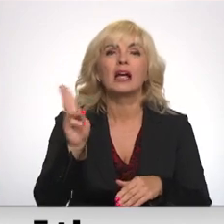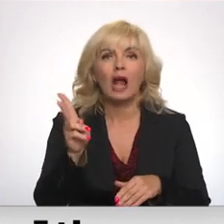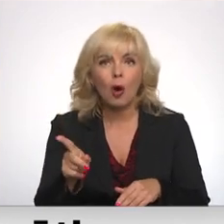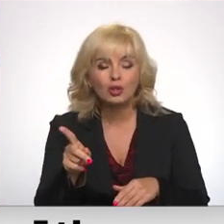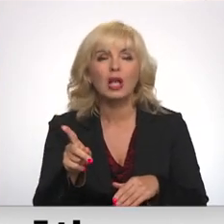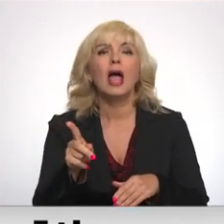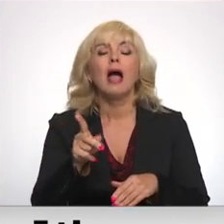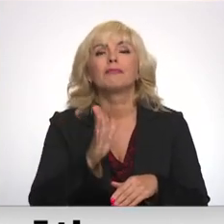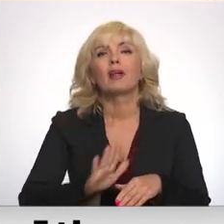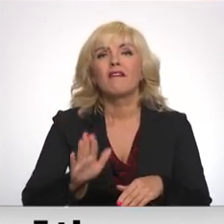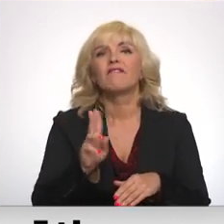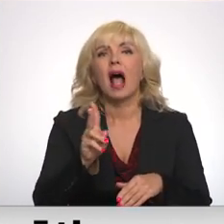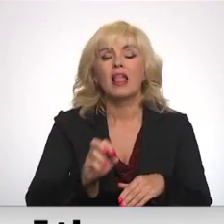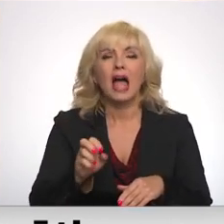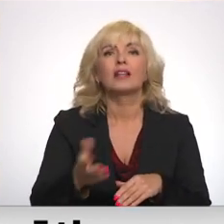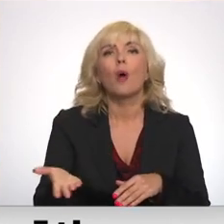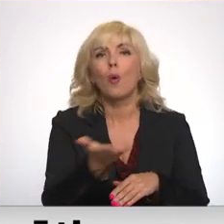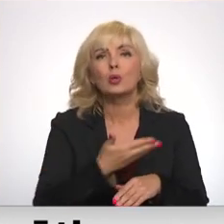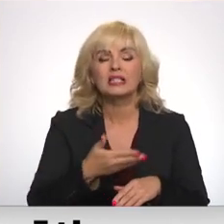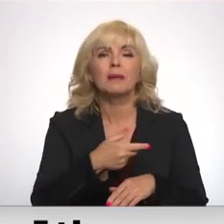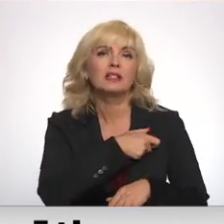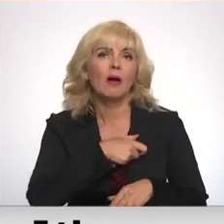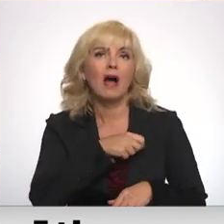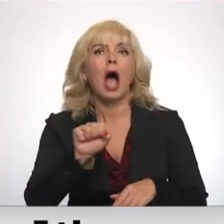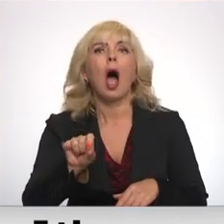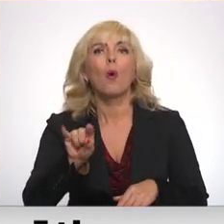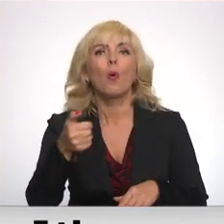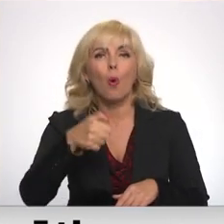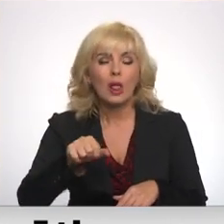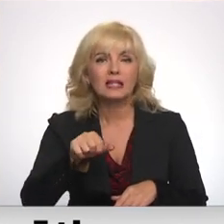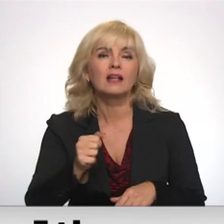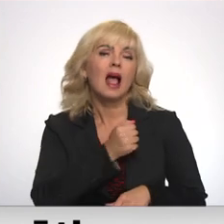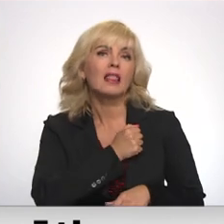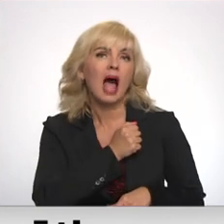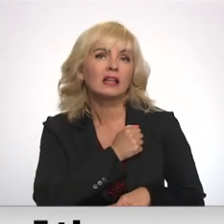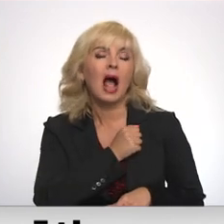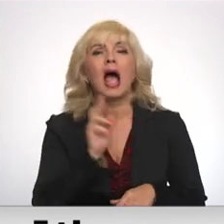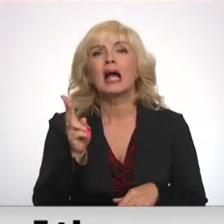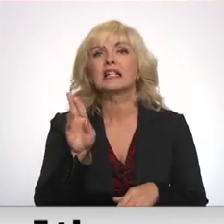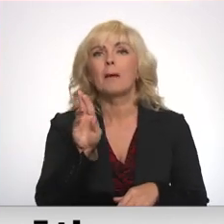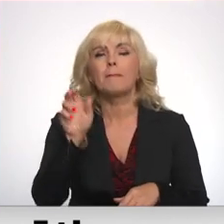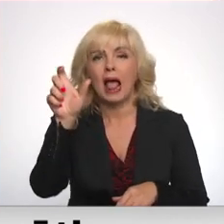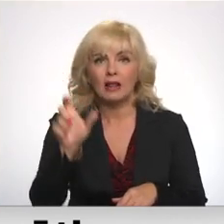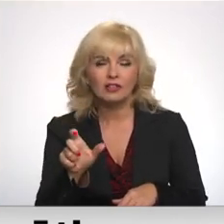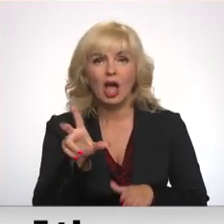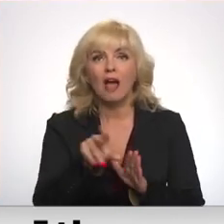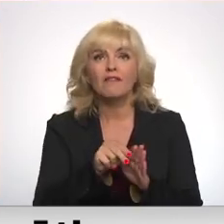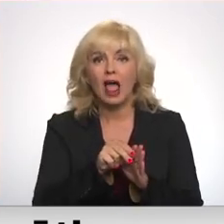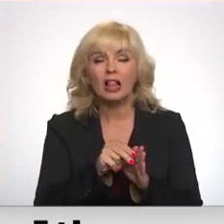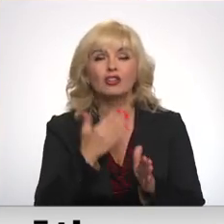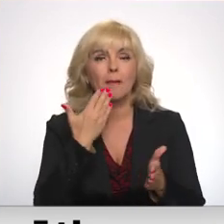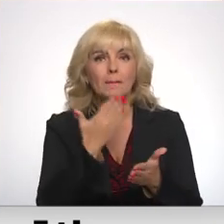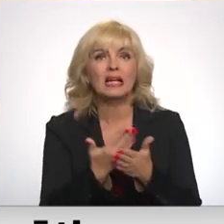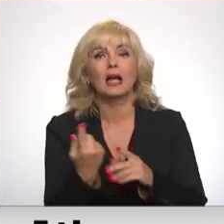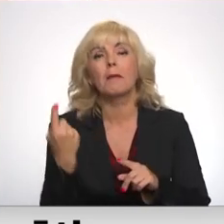Viktors Valainis, Kurzemē parlamentārietis Uldis Augulis. Latgalē zemnieks Kaspars Mēlnis, kurš vēlēšanās kandidēja pirmo reizi.